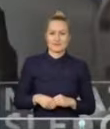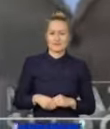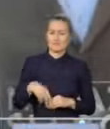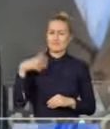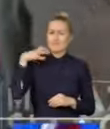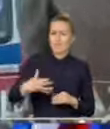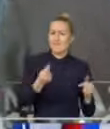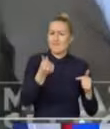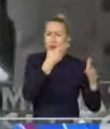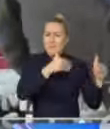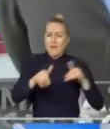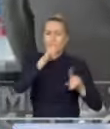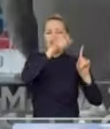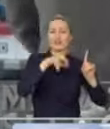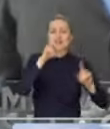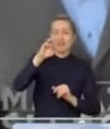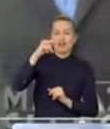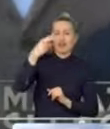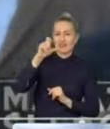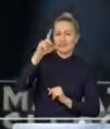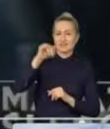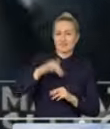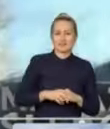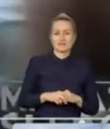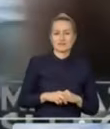Multimilioner Leszek Czarnecki. Tak, mu się nie udało.